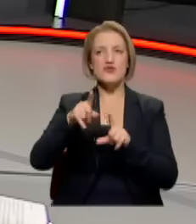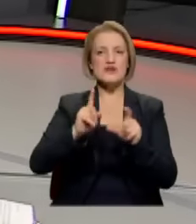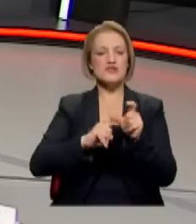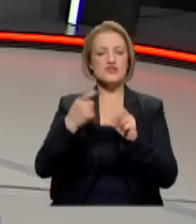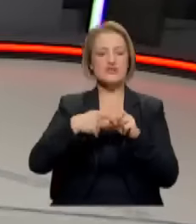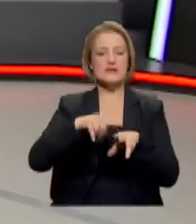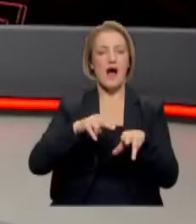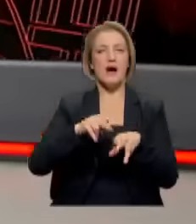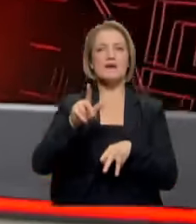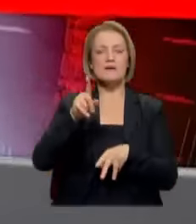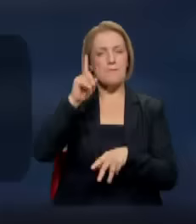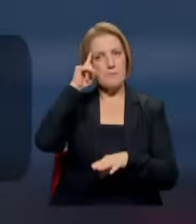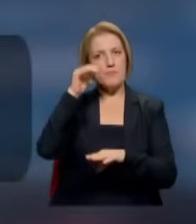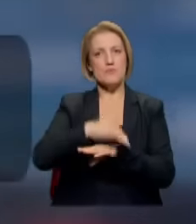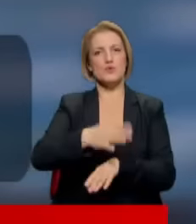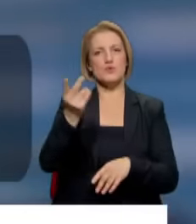da